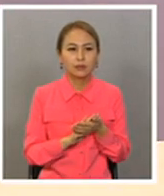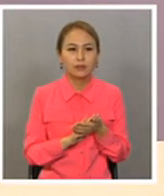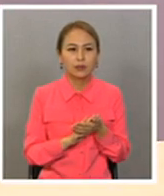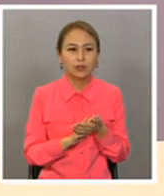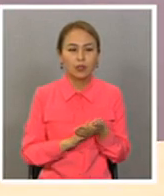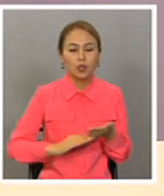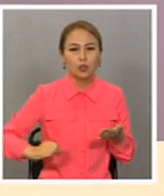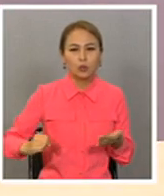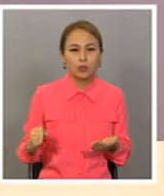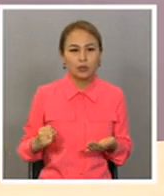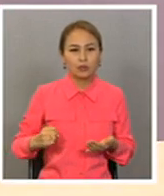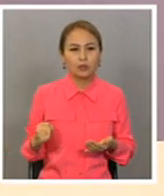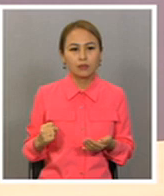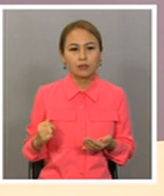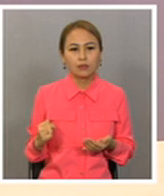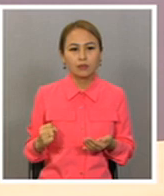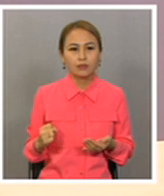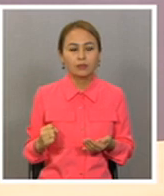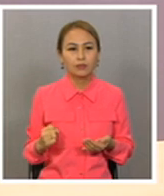тазалық,